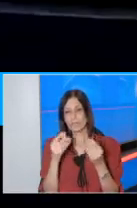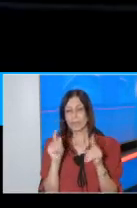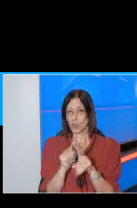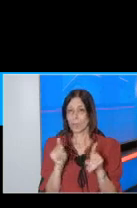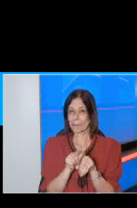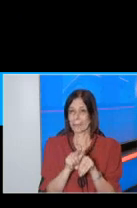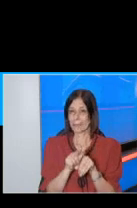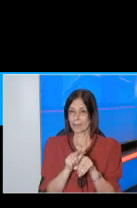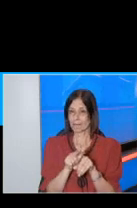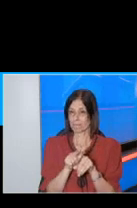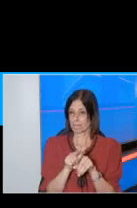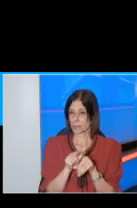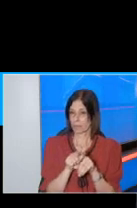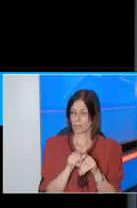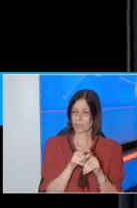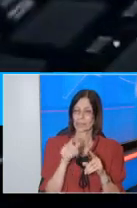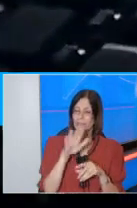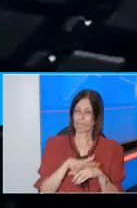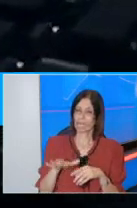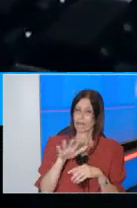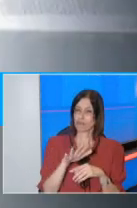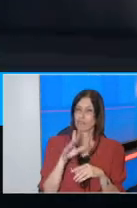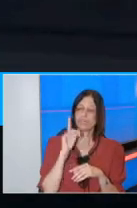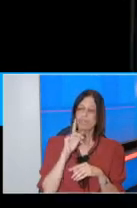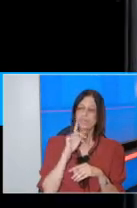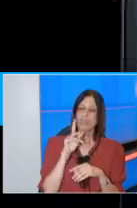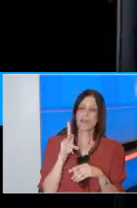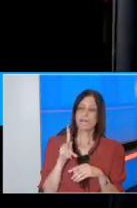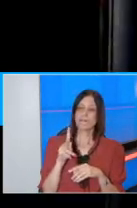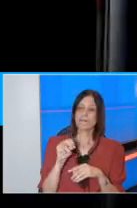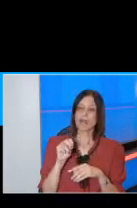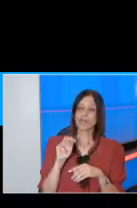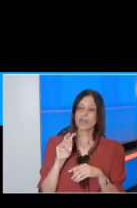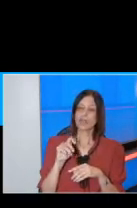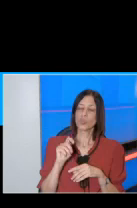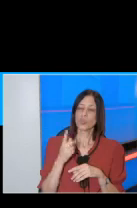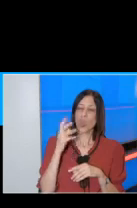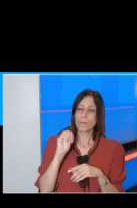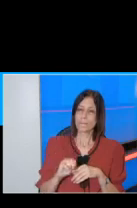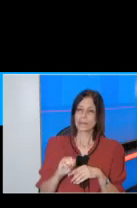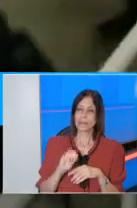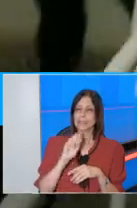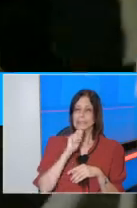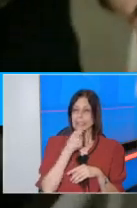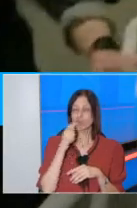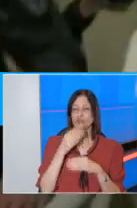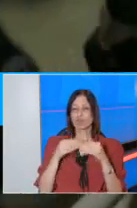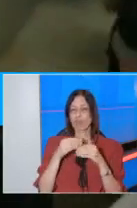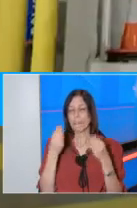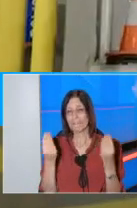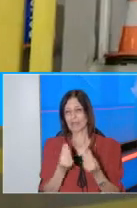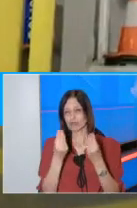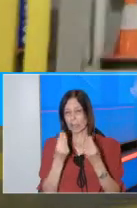אומרת, העיקרון דומה, רשת שנקראה Phantom Secure, שהשתמשה במכשירים